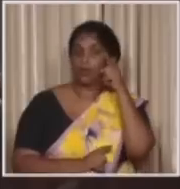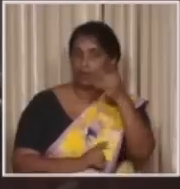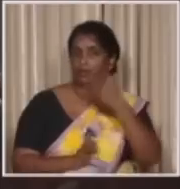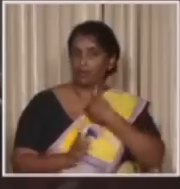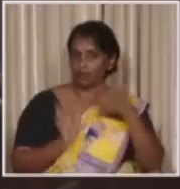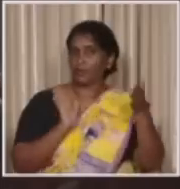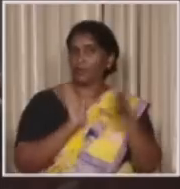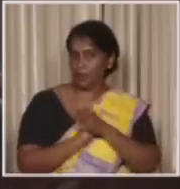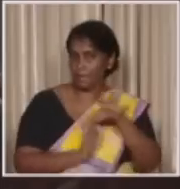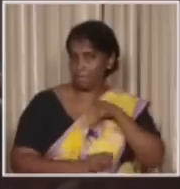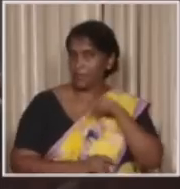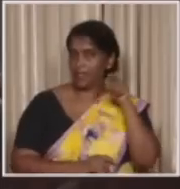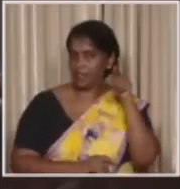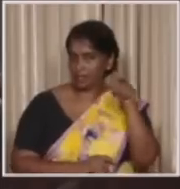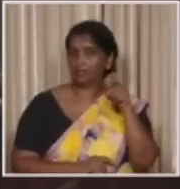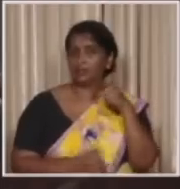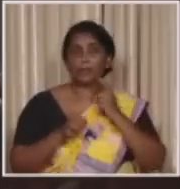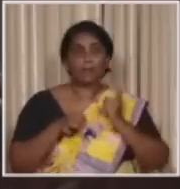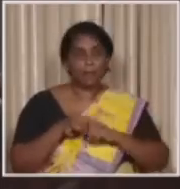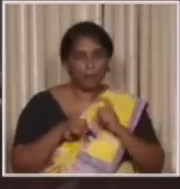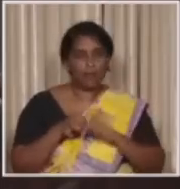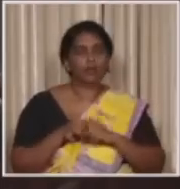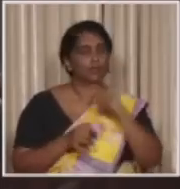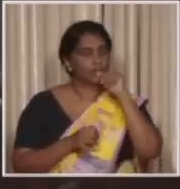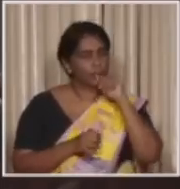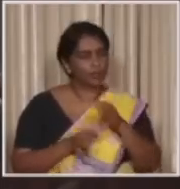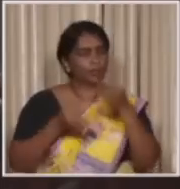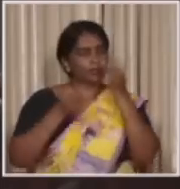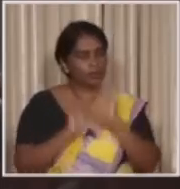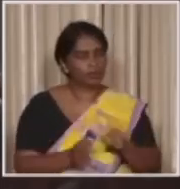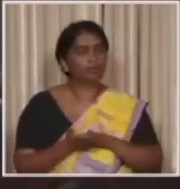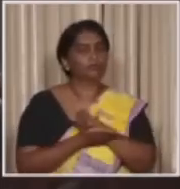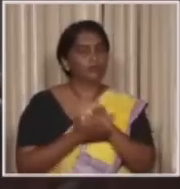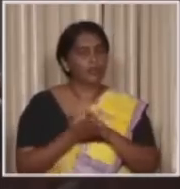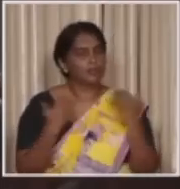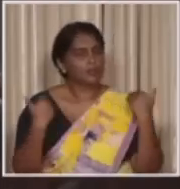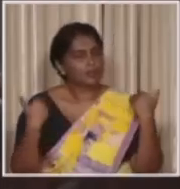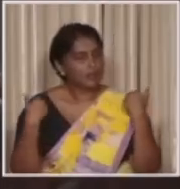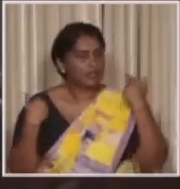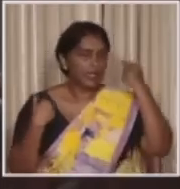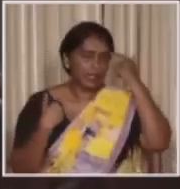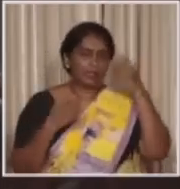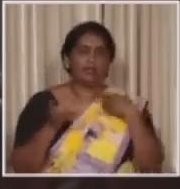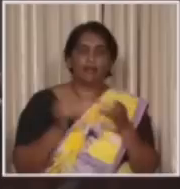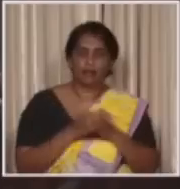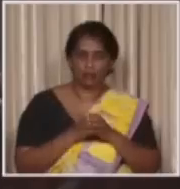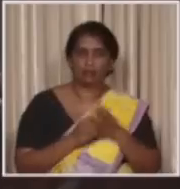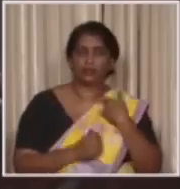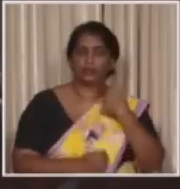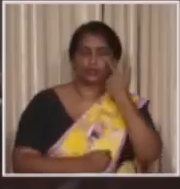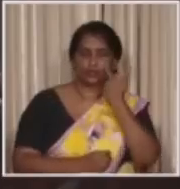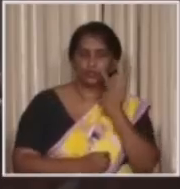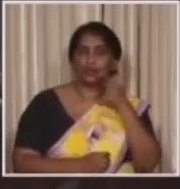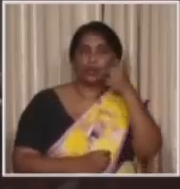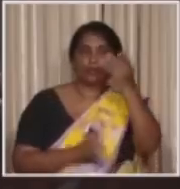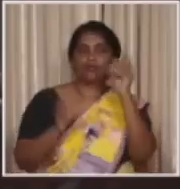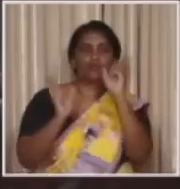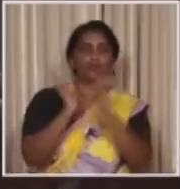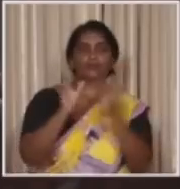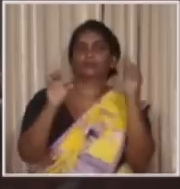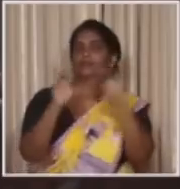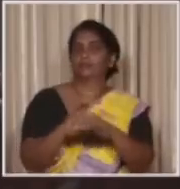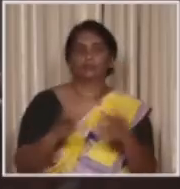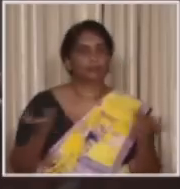මාත් එක්ක එකඟ වෙනවා ඇති, අපි මේ ප්‍රශ්නය ගැන ඉතාම නිවැරදිව ඉතාම මහන්සියෙන් කල්පනා කරපු කණ්ඩායම්. මට කනගාටුයි ඔබතුමාවත් ඒ කමිටුවේ